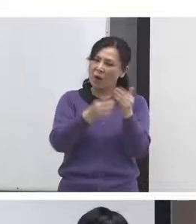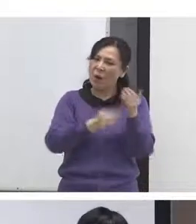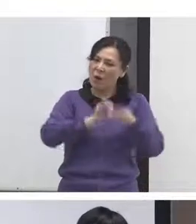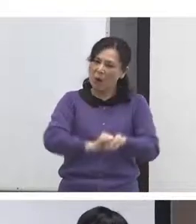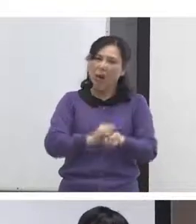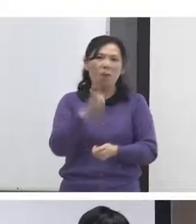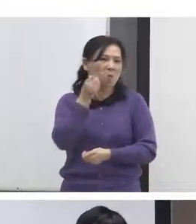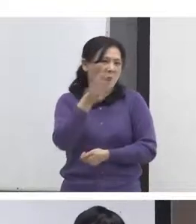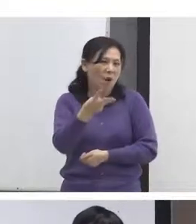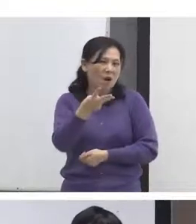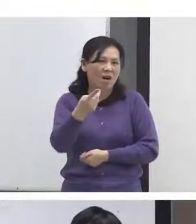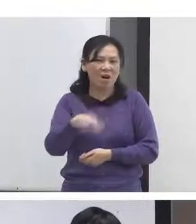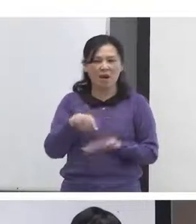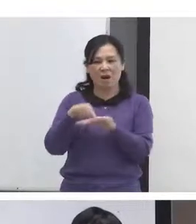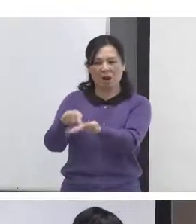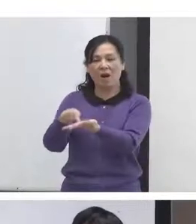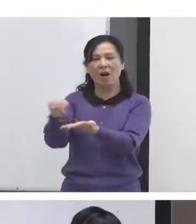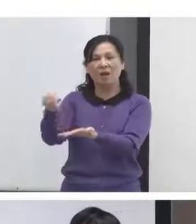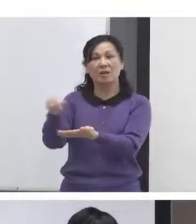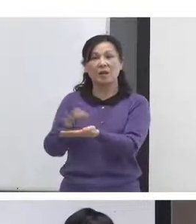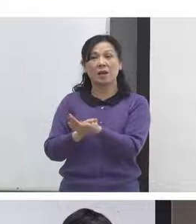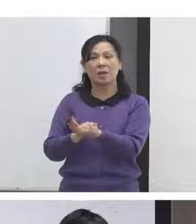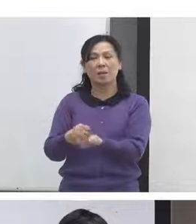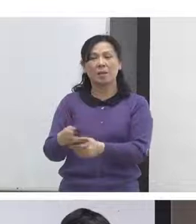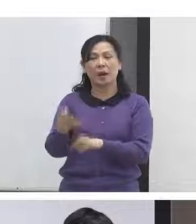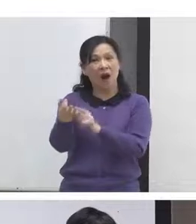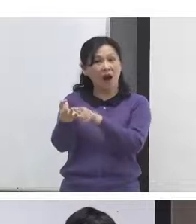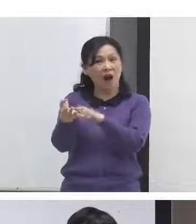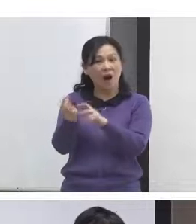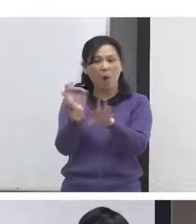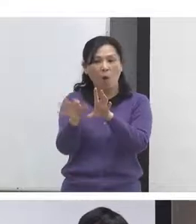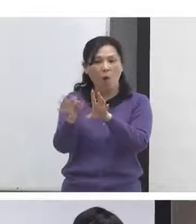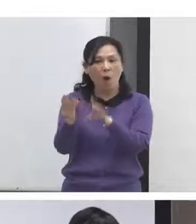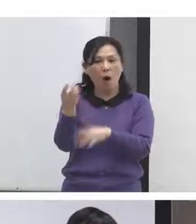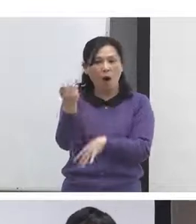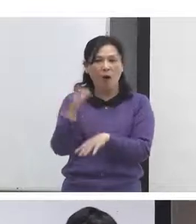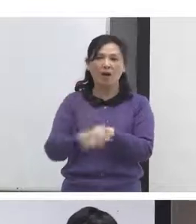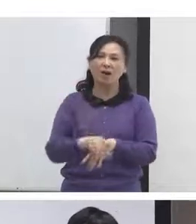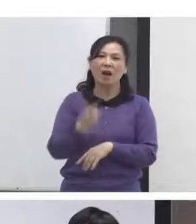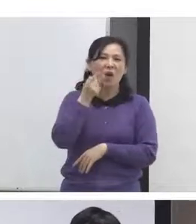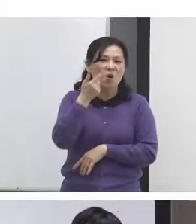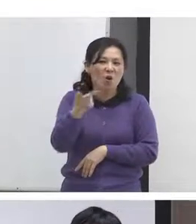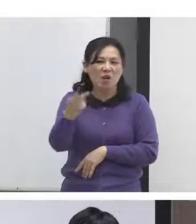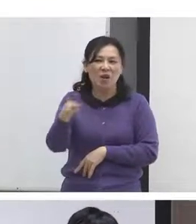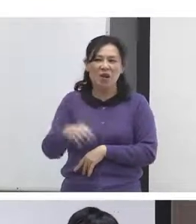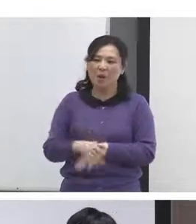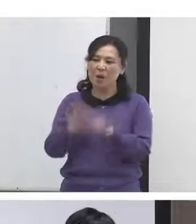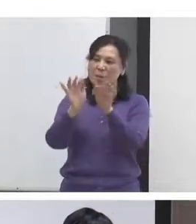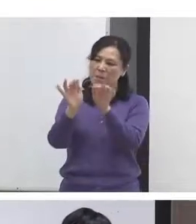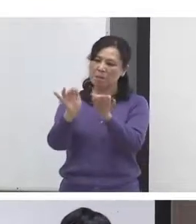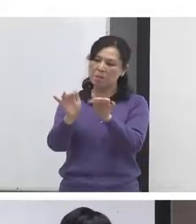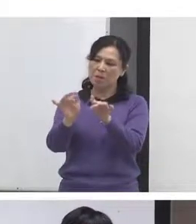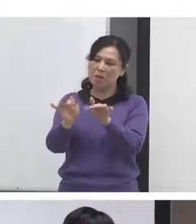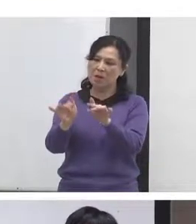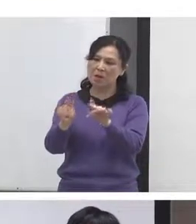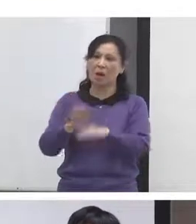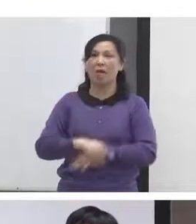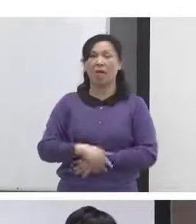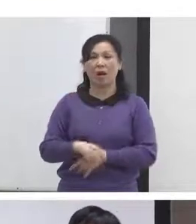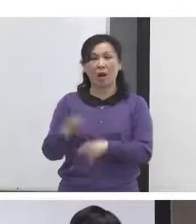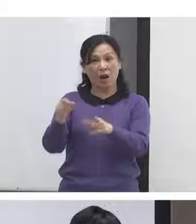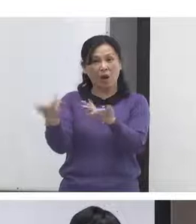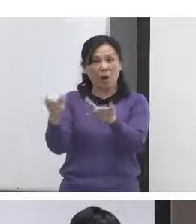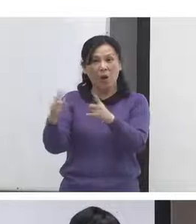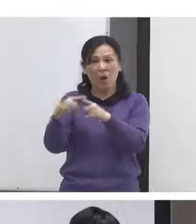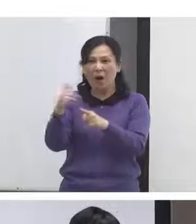个月让大家申报政治现金，然后我们要花六个月的时间去登录这些资料。那么他们要六个月时间，因为公务人员很